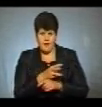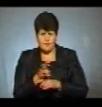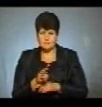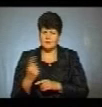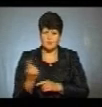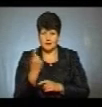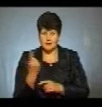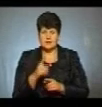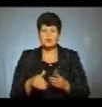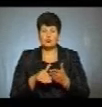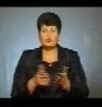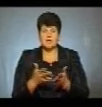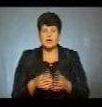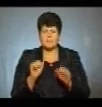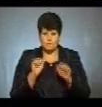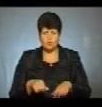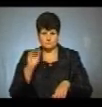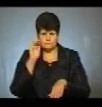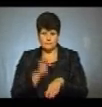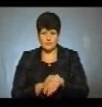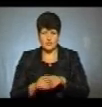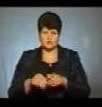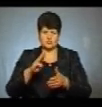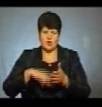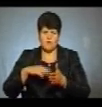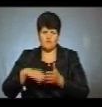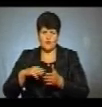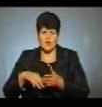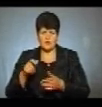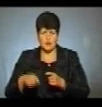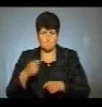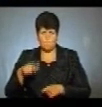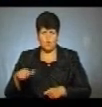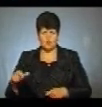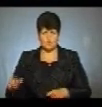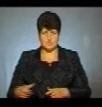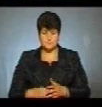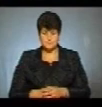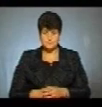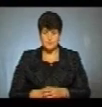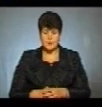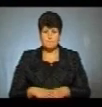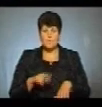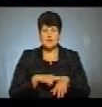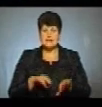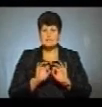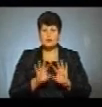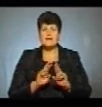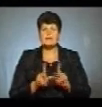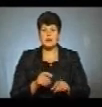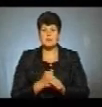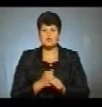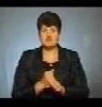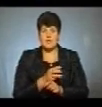прилади, за допомогою яких поліція може штрафувати порушників, що перевищують швидкість. Поліцейський розповідає, як працює